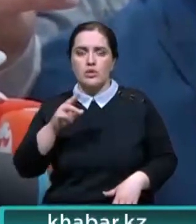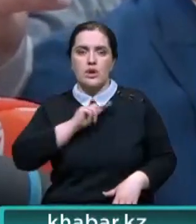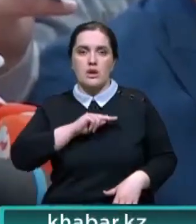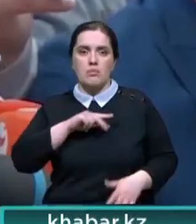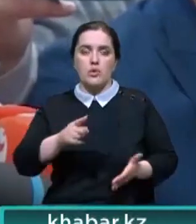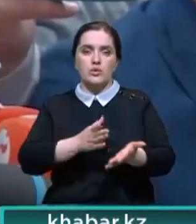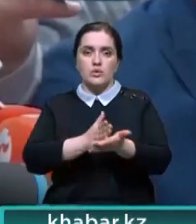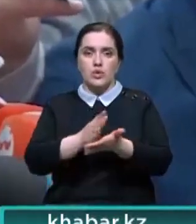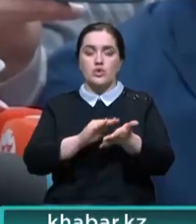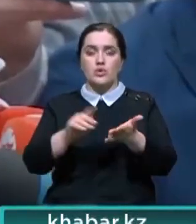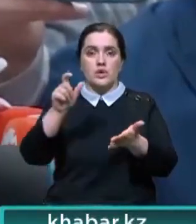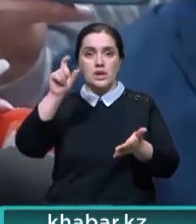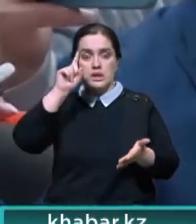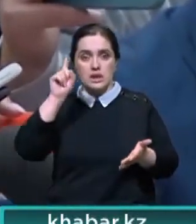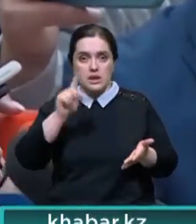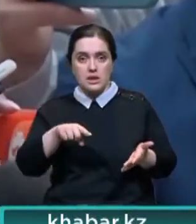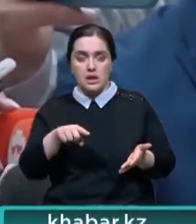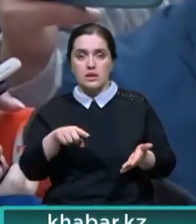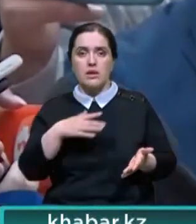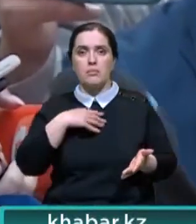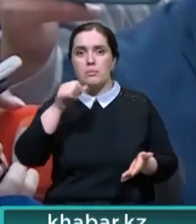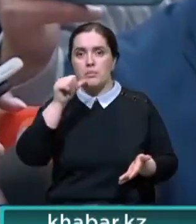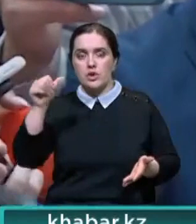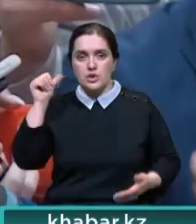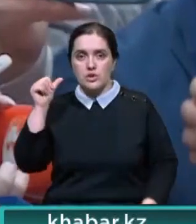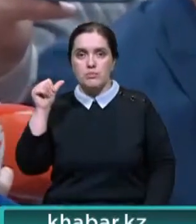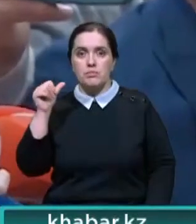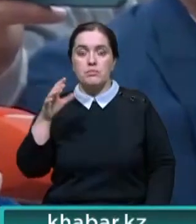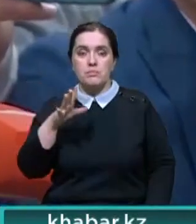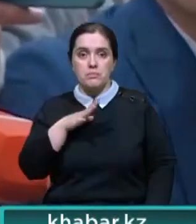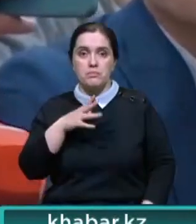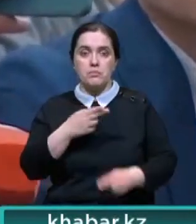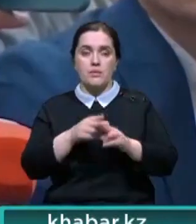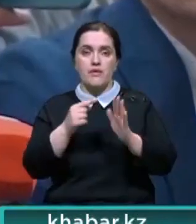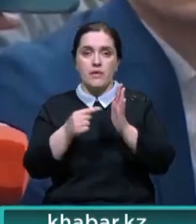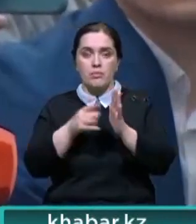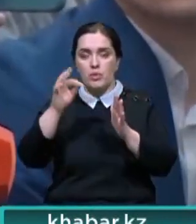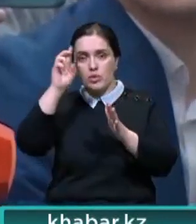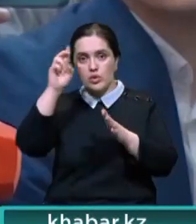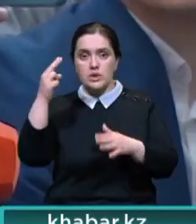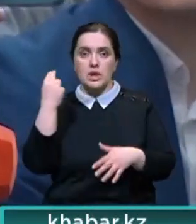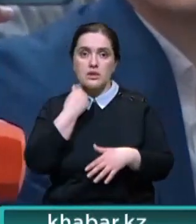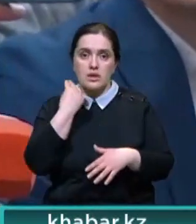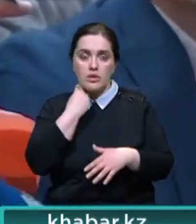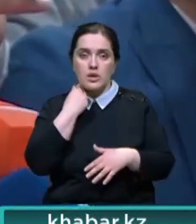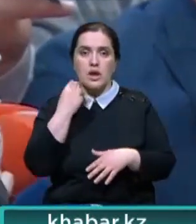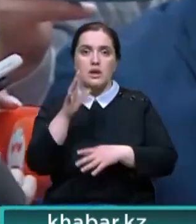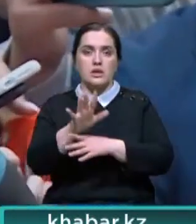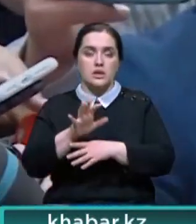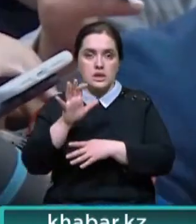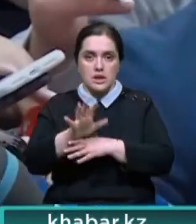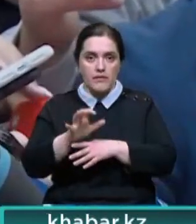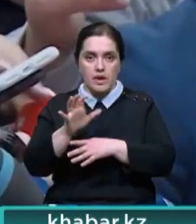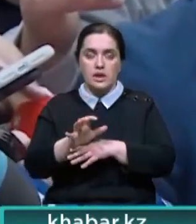из журналистов, они знают, что мы и в прошлом году поднимали этот вопрос по государственному долгу, критиковали